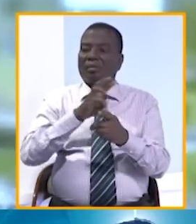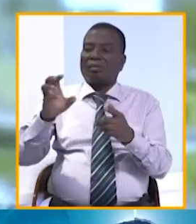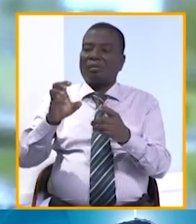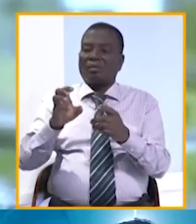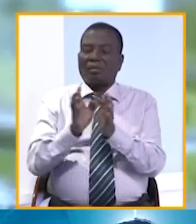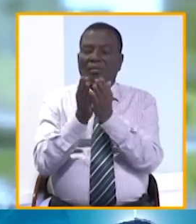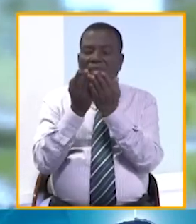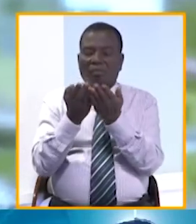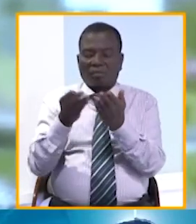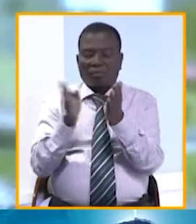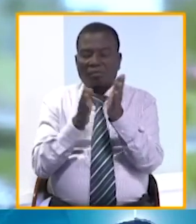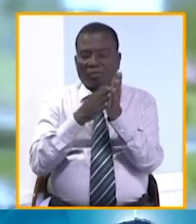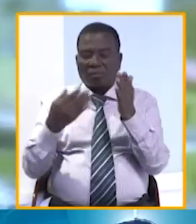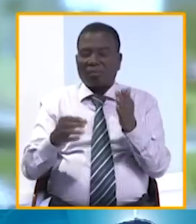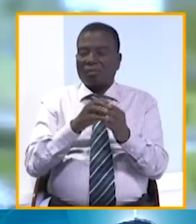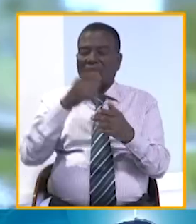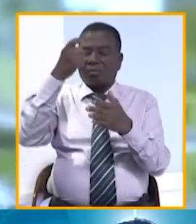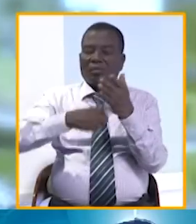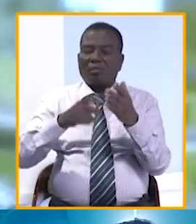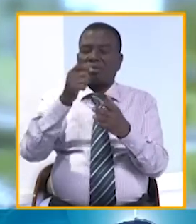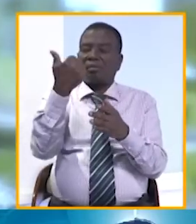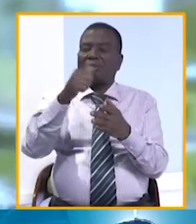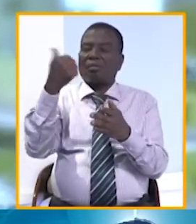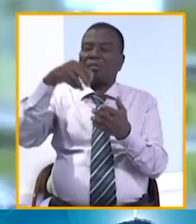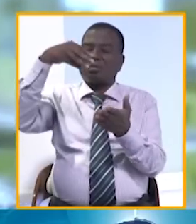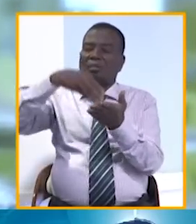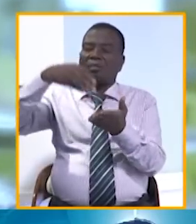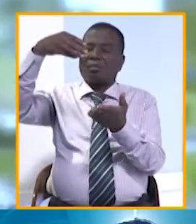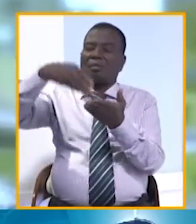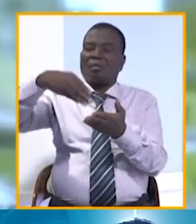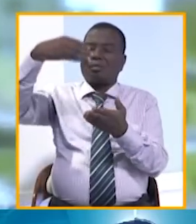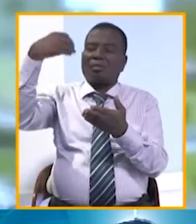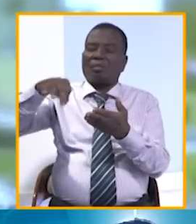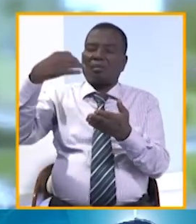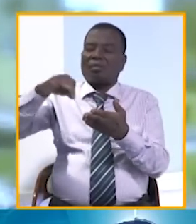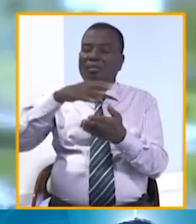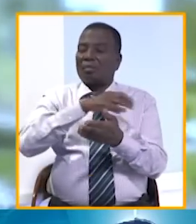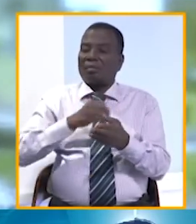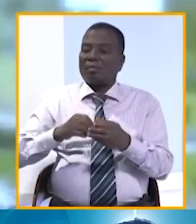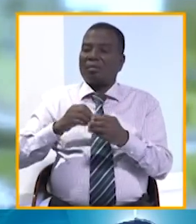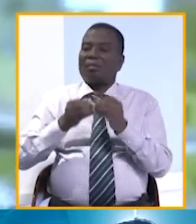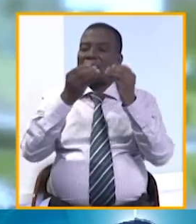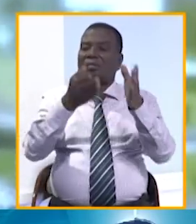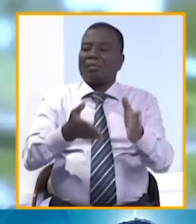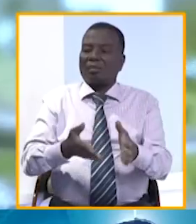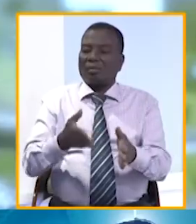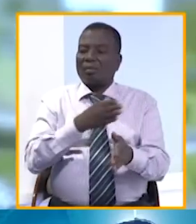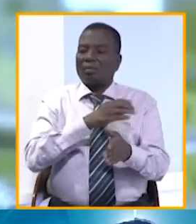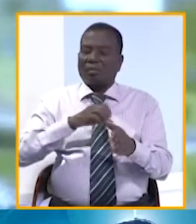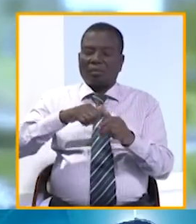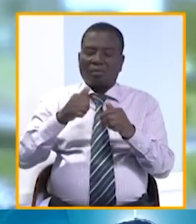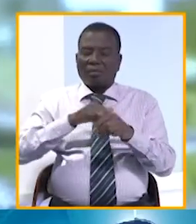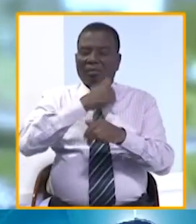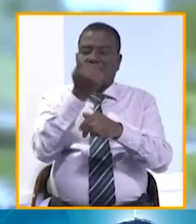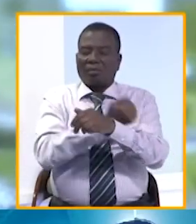kits scolaires. À coût du don, 10 millions de francs CFA, les apprenants ont été exhortés au travail. La remise des manuels scolaires a réuni les autorités